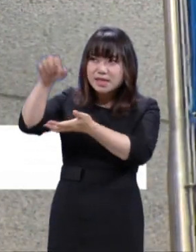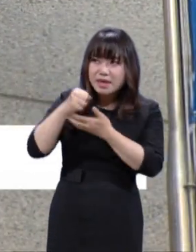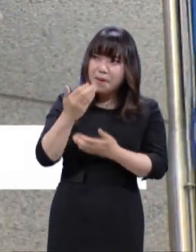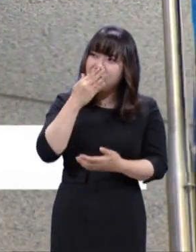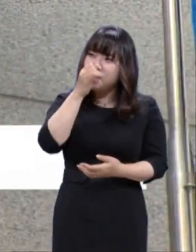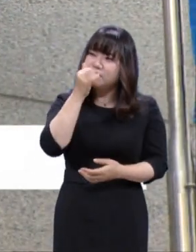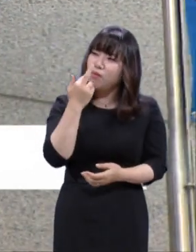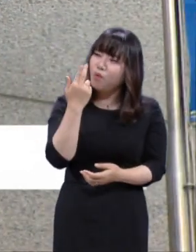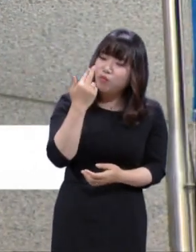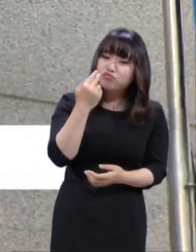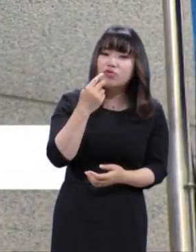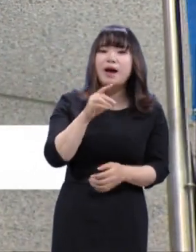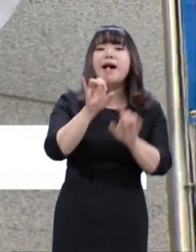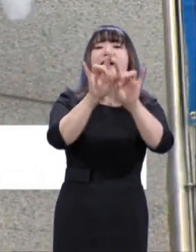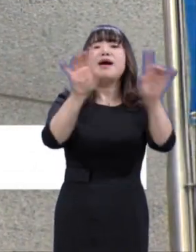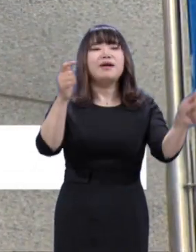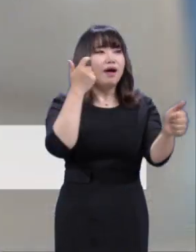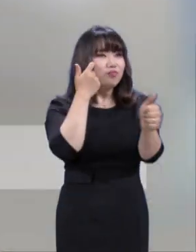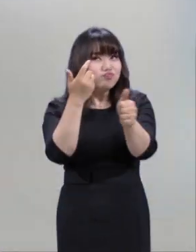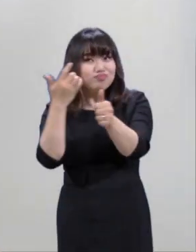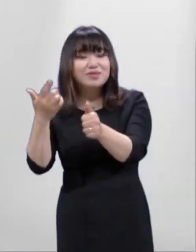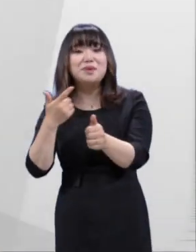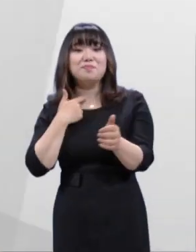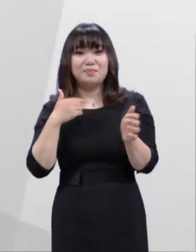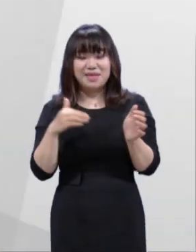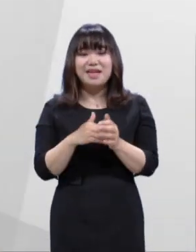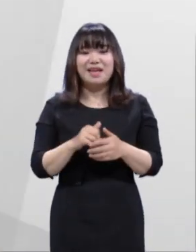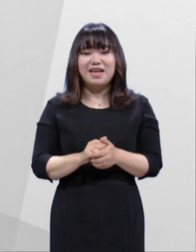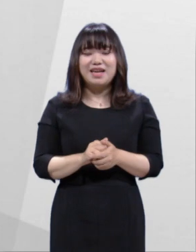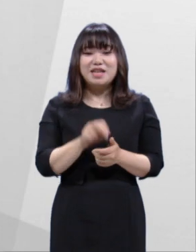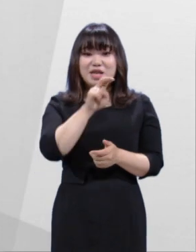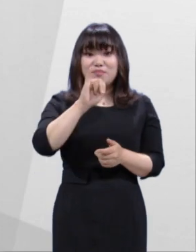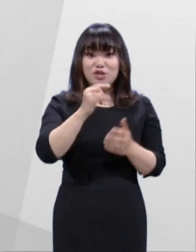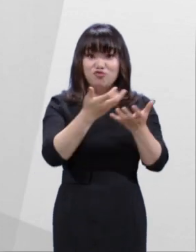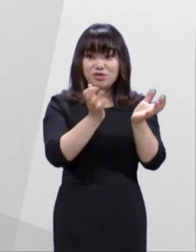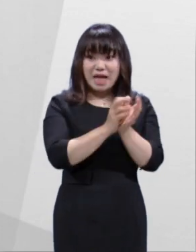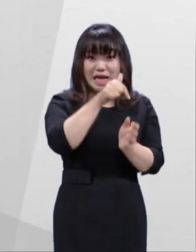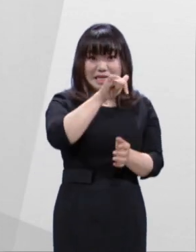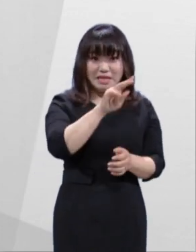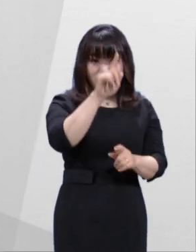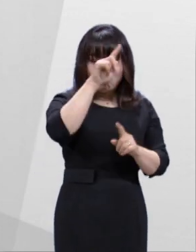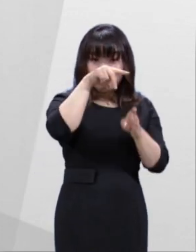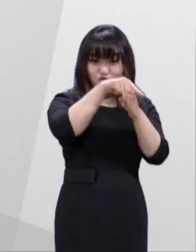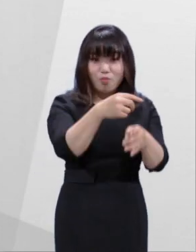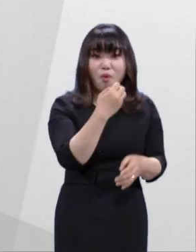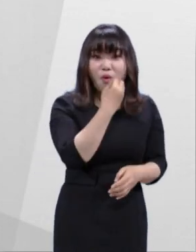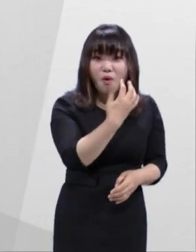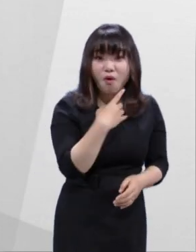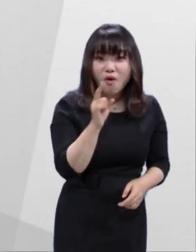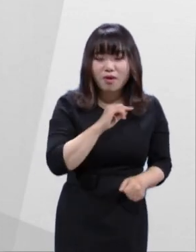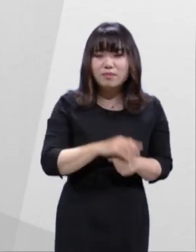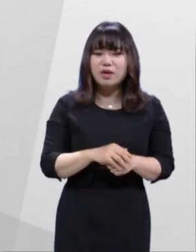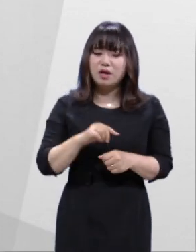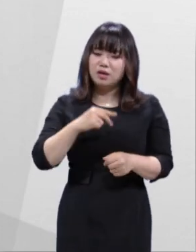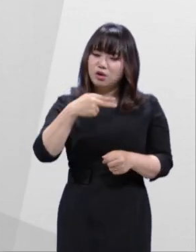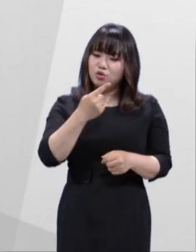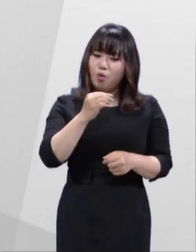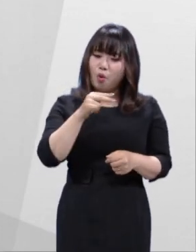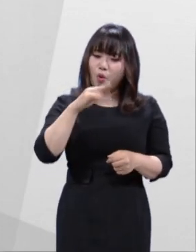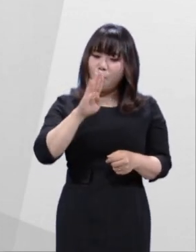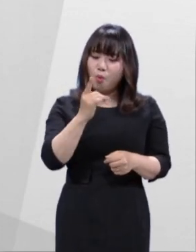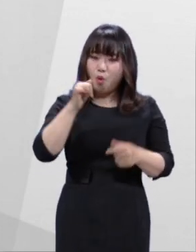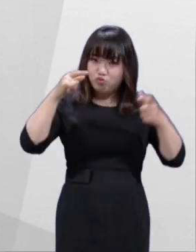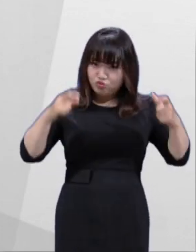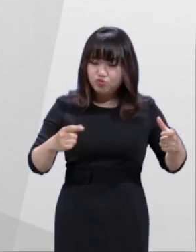것인지 구청장 후보들에게 물었습니다. 더불어민주당 김용석 후보는 도봉구가 할당할 수 있는 서울시 예산은